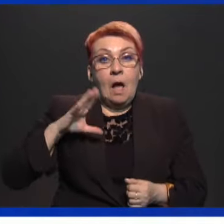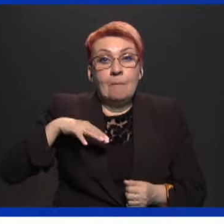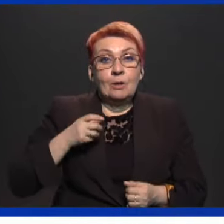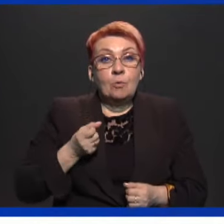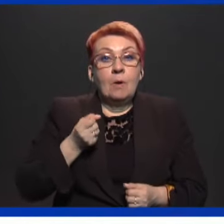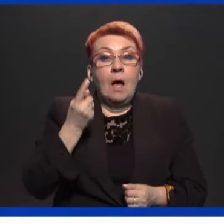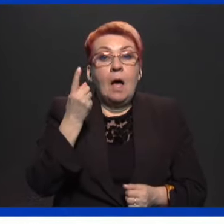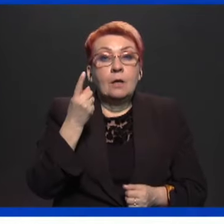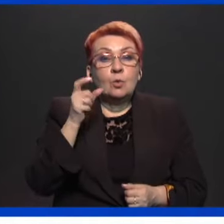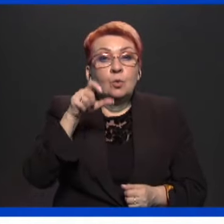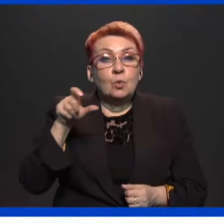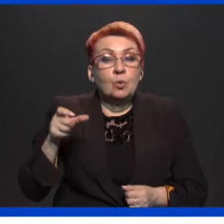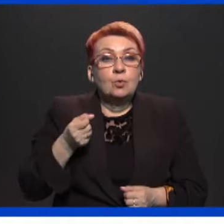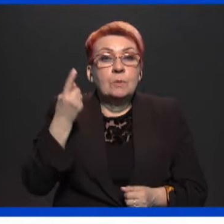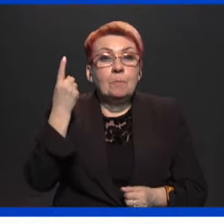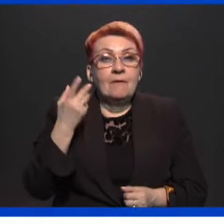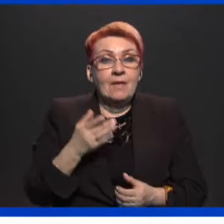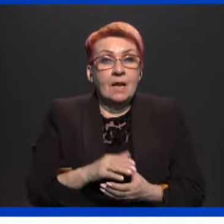вот других рас?